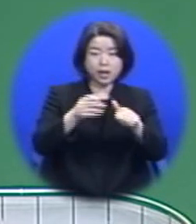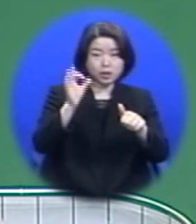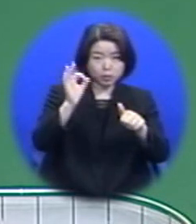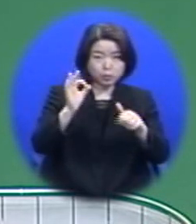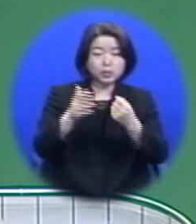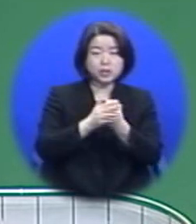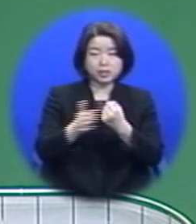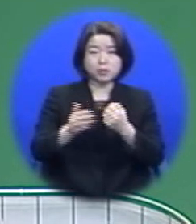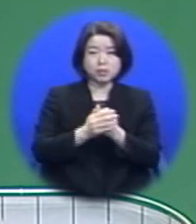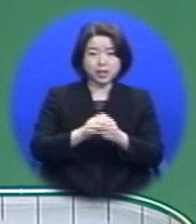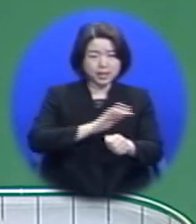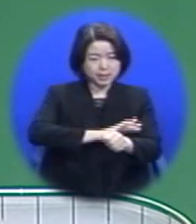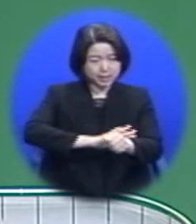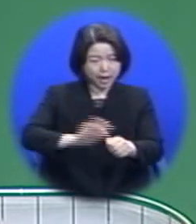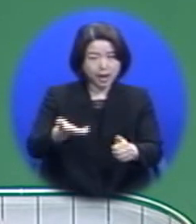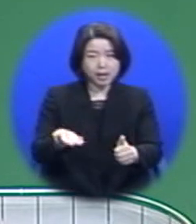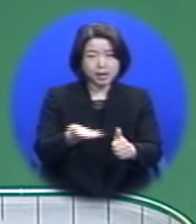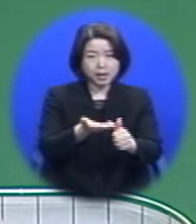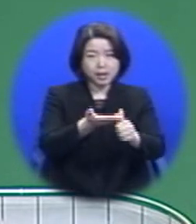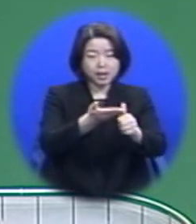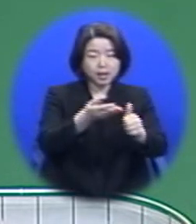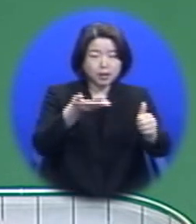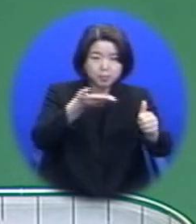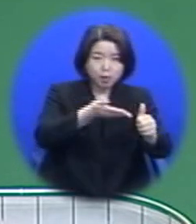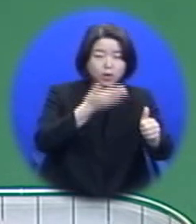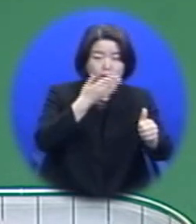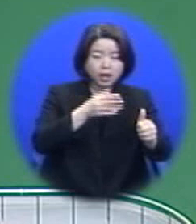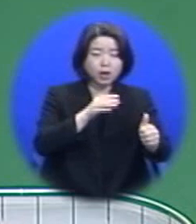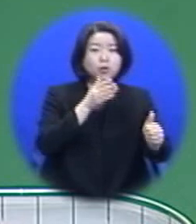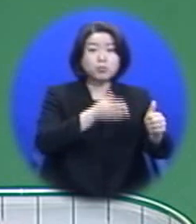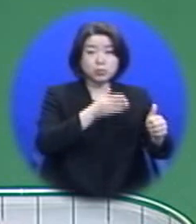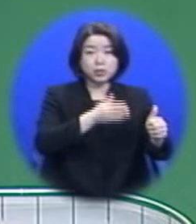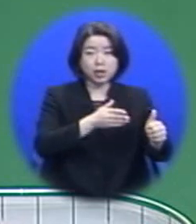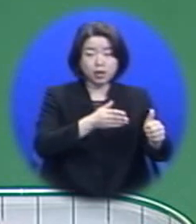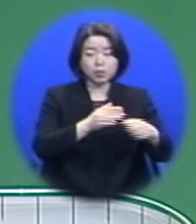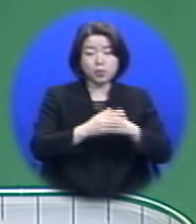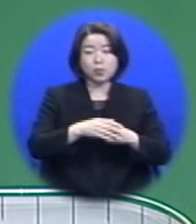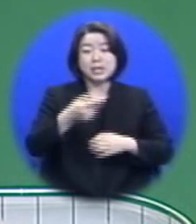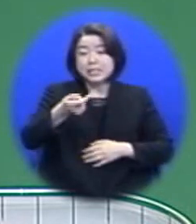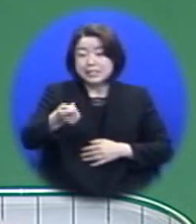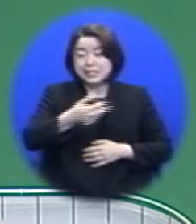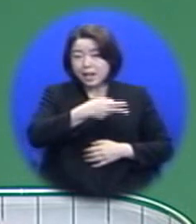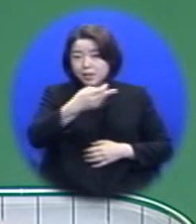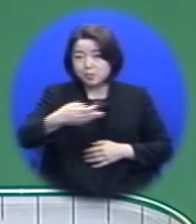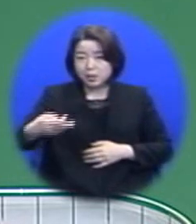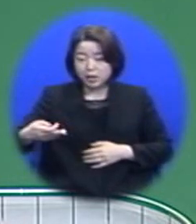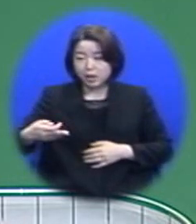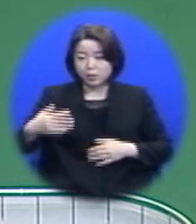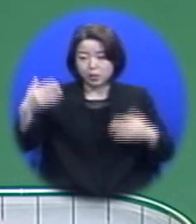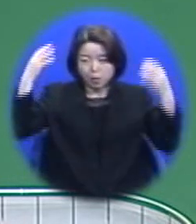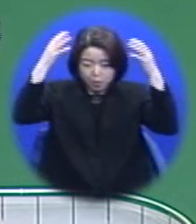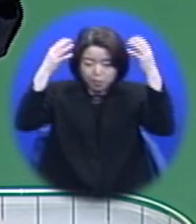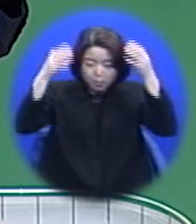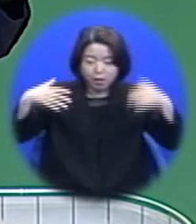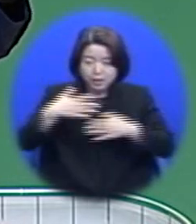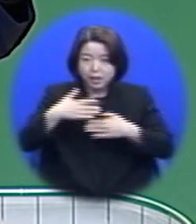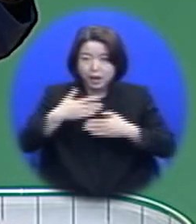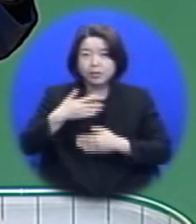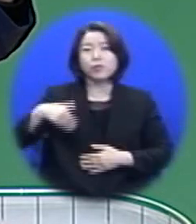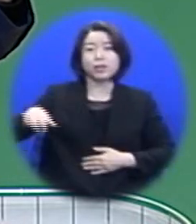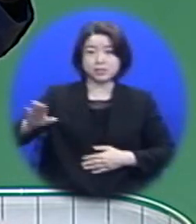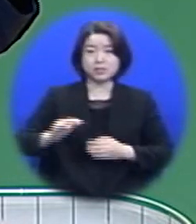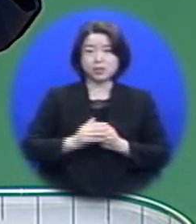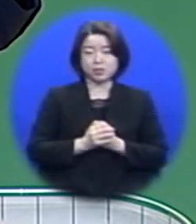잘 먹이거나 그렇게 당부를 하시고는 그 내가로 미역을 감으러 내려가셨습니다 근데